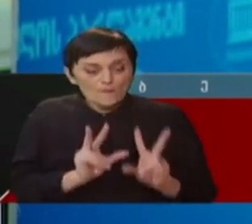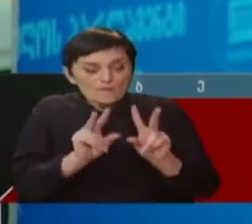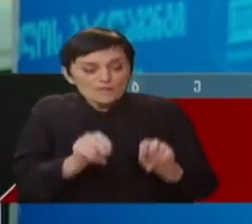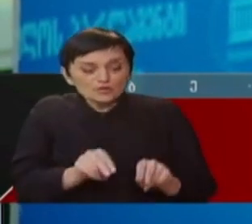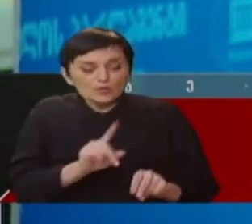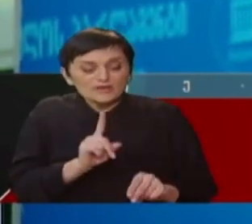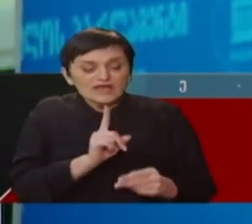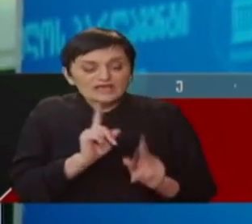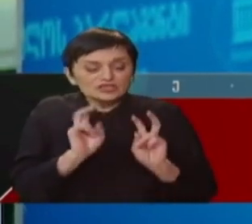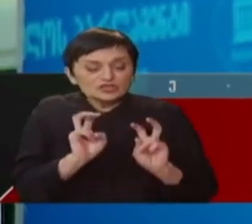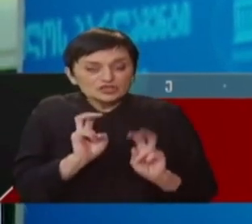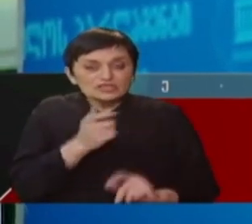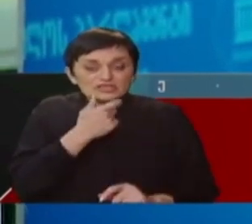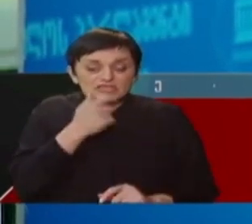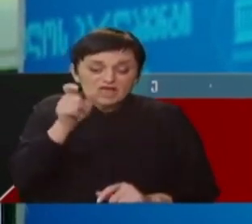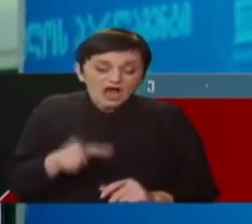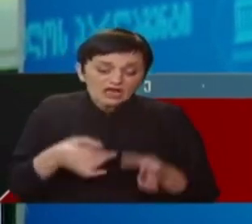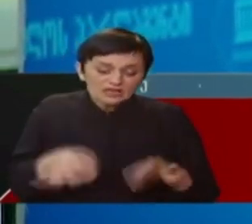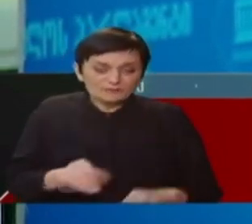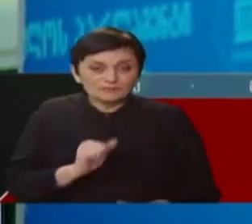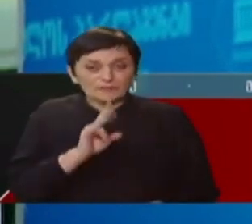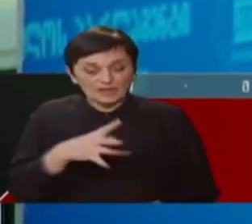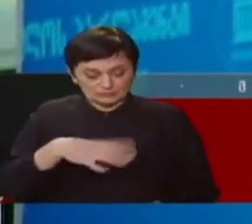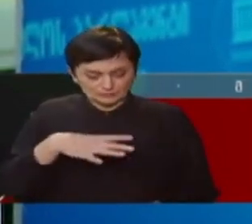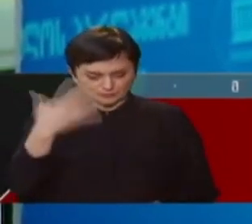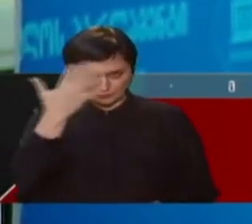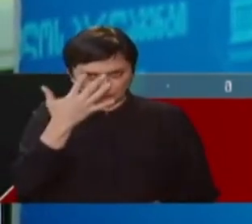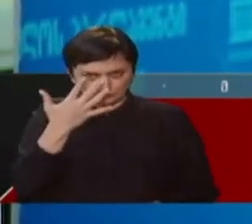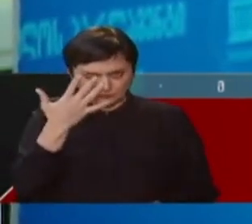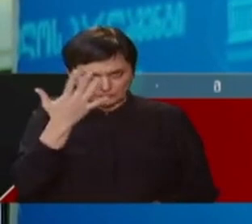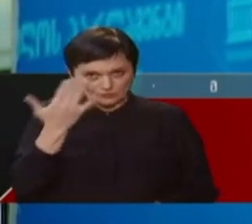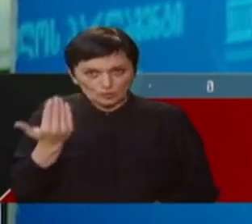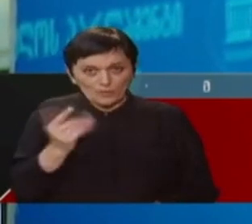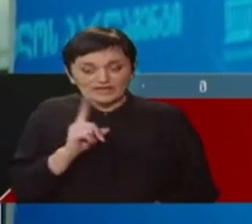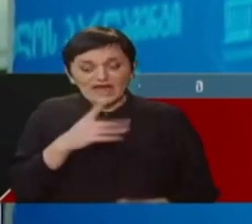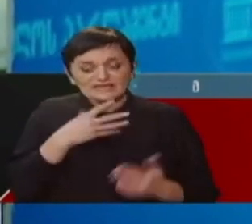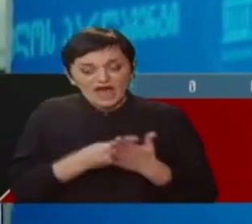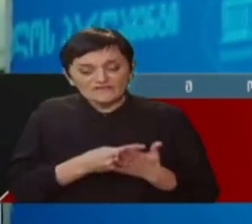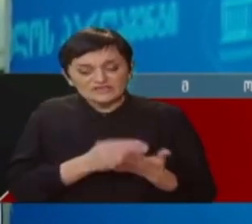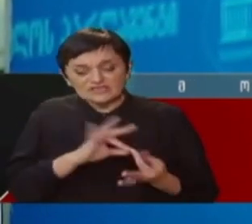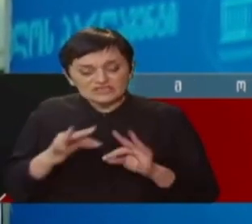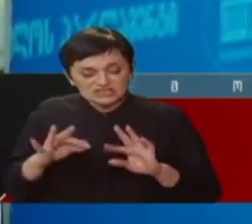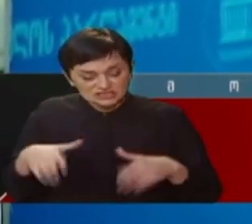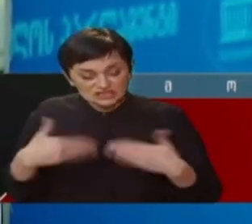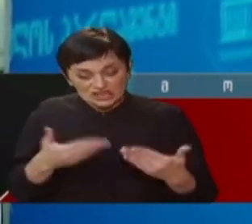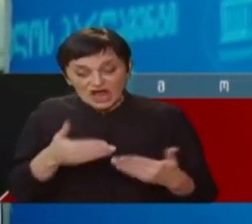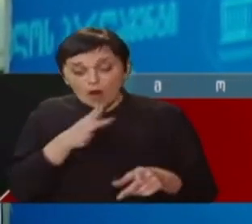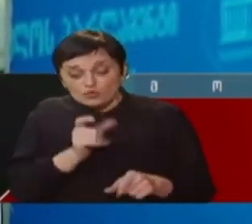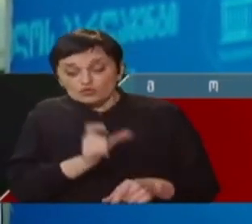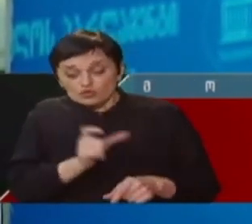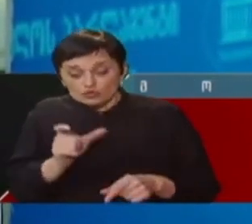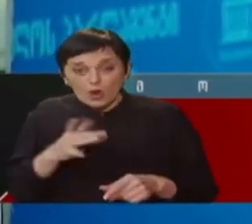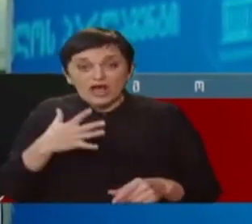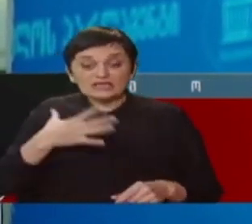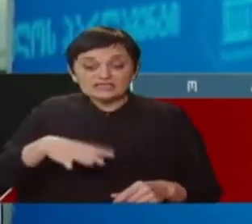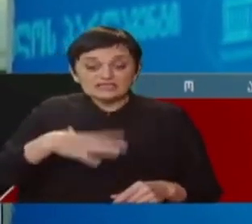არის მისთვის დასნიშნავს მიხეილ სააკაშვილის გათავისუფლება, ან ქართულმა ოცნებამ დადოს რაღაცა თავის წინადება, რომ ამ დროს ვათავისუფლებთ და დავასვენოთ